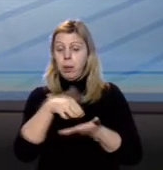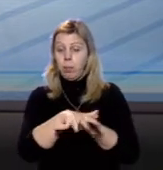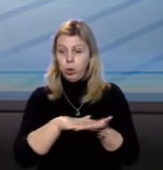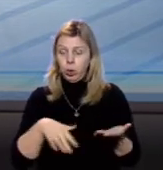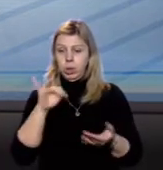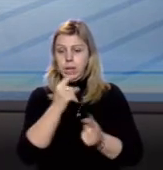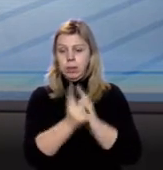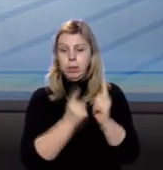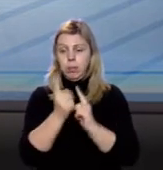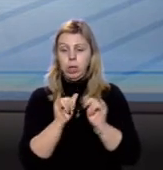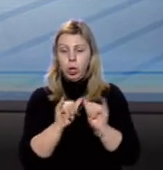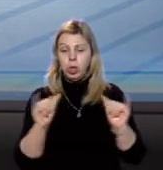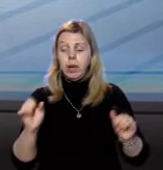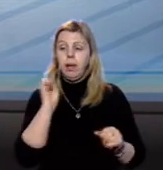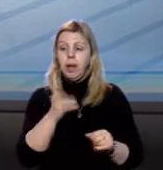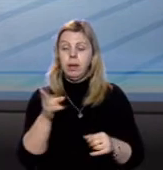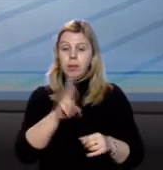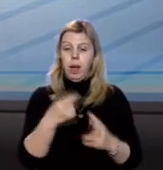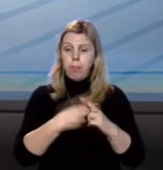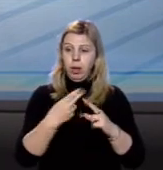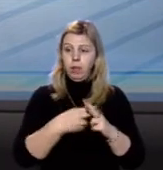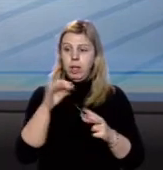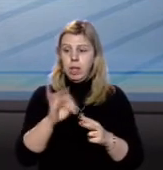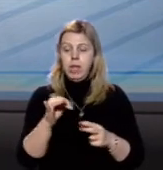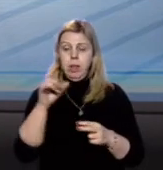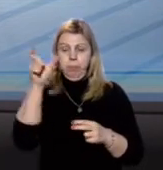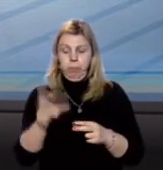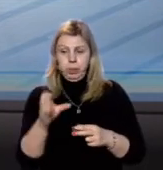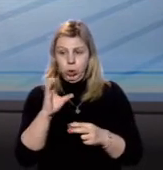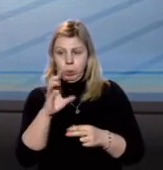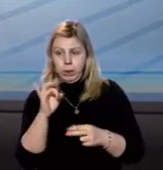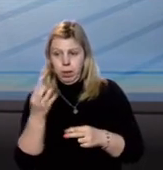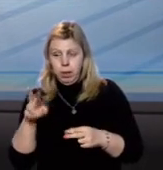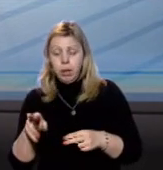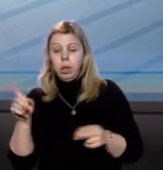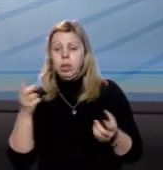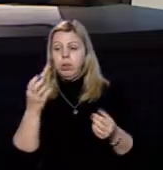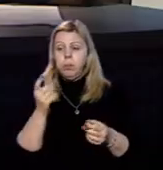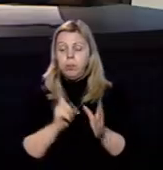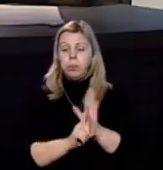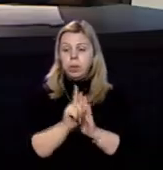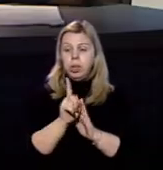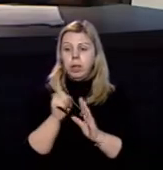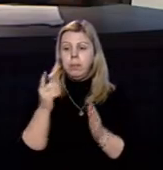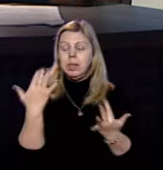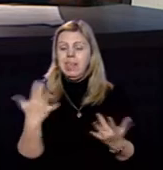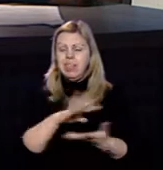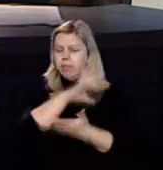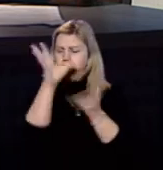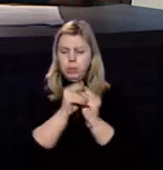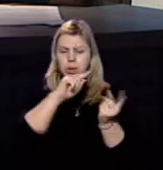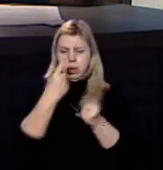і зміни поширюються як для пільговиків, так і для субсидіантів. Почнемо, отже, скільки загалом на Закарпатті